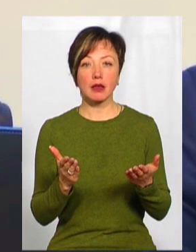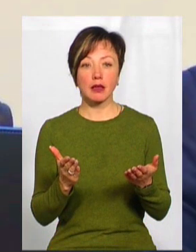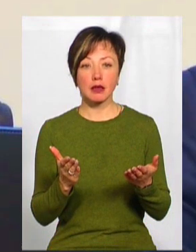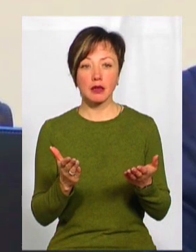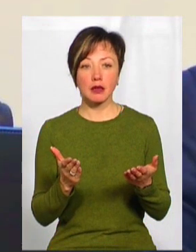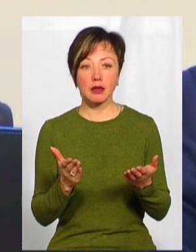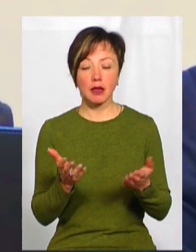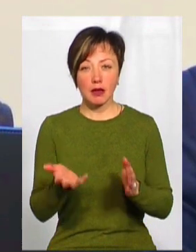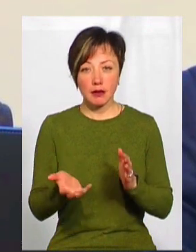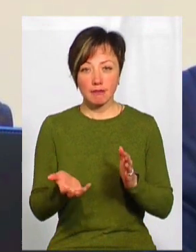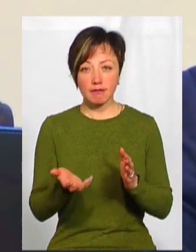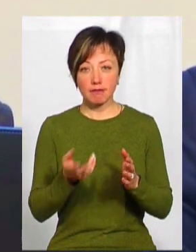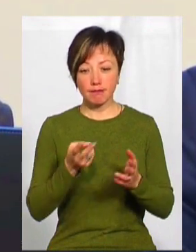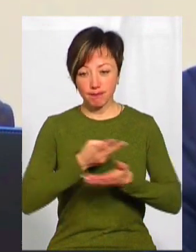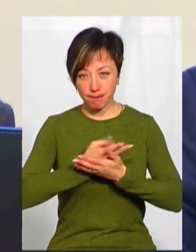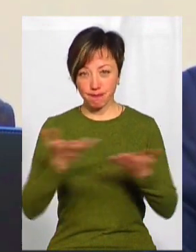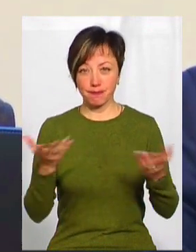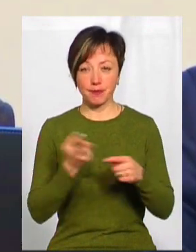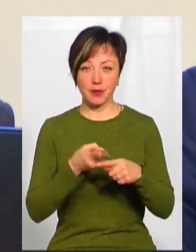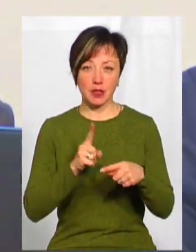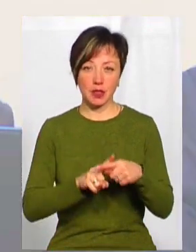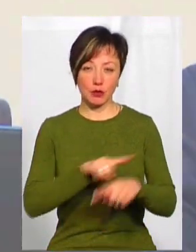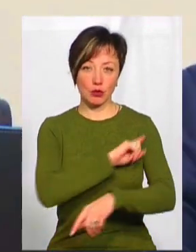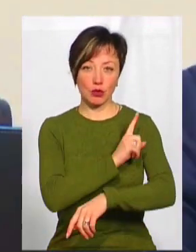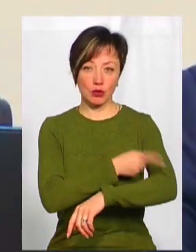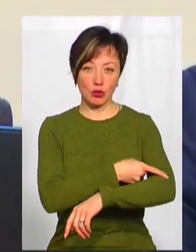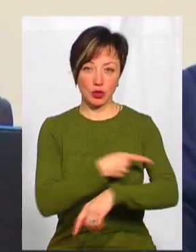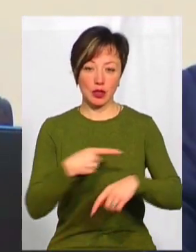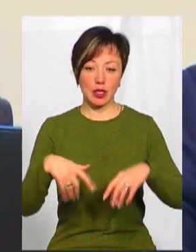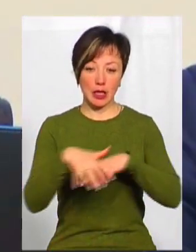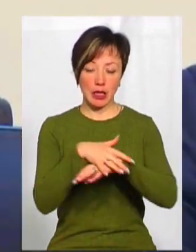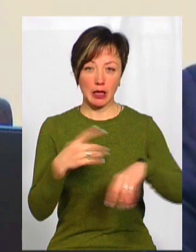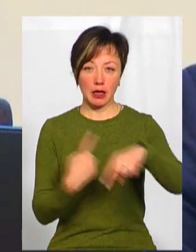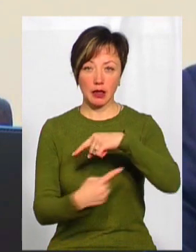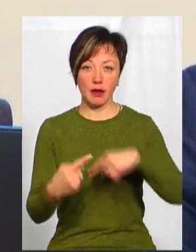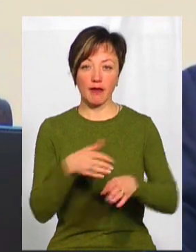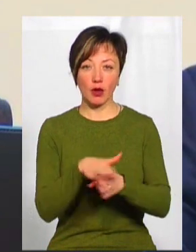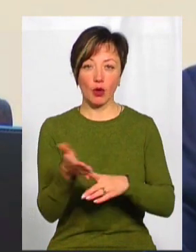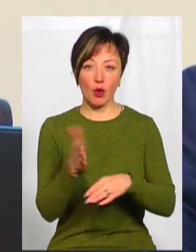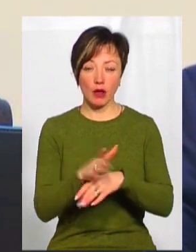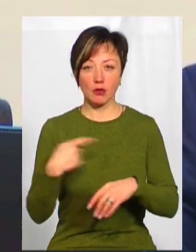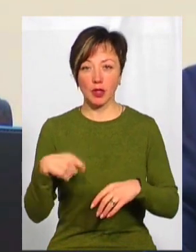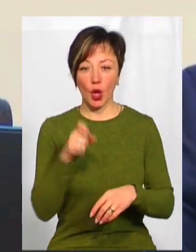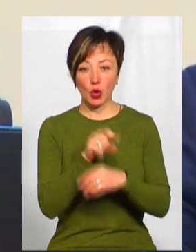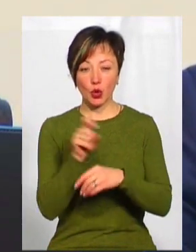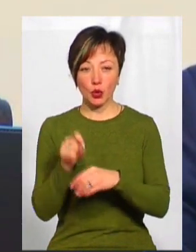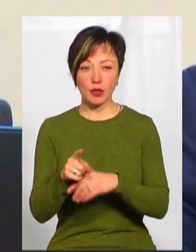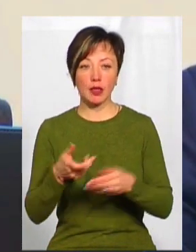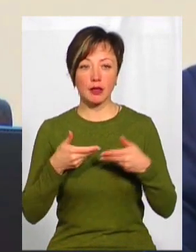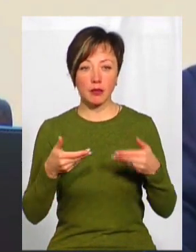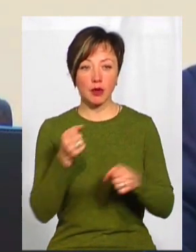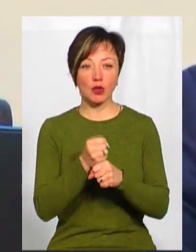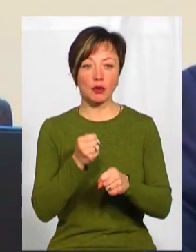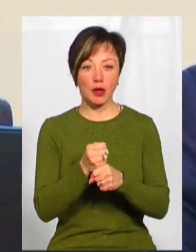витягнути з тіні цей потужний ринок. На виконання указу президента, на виконання доручень уряду нам